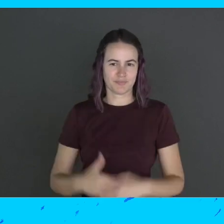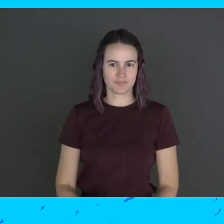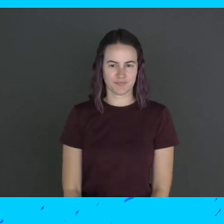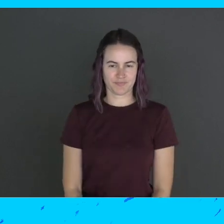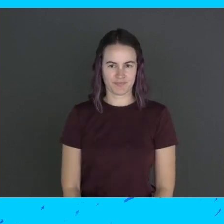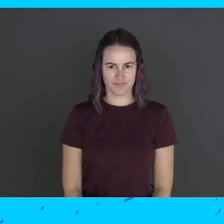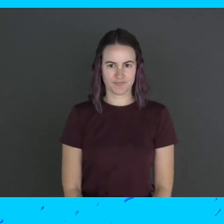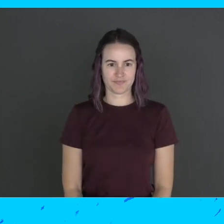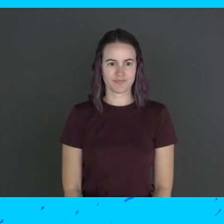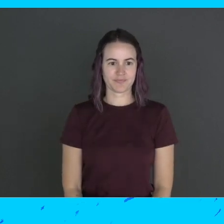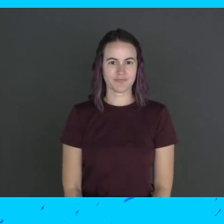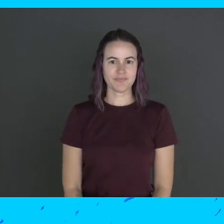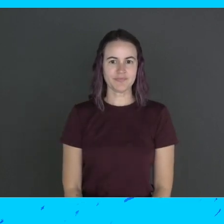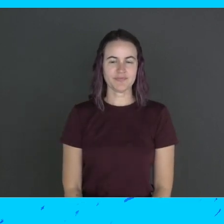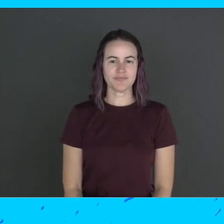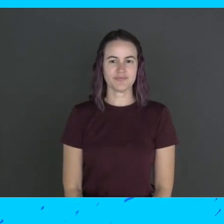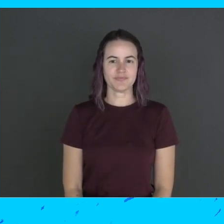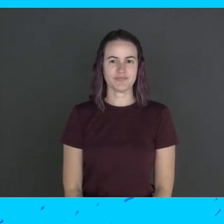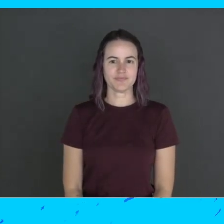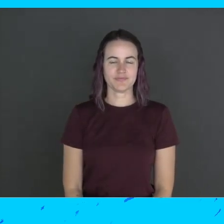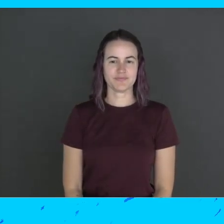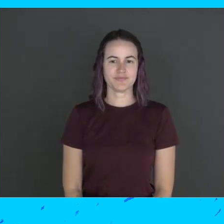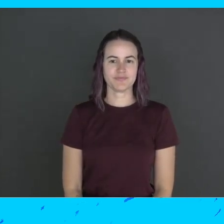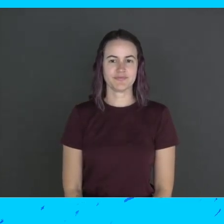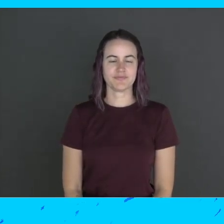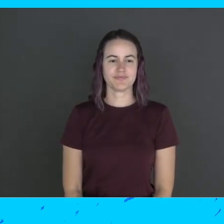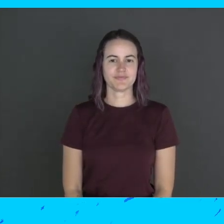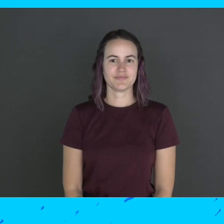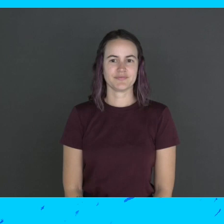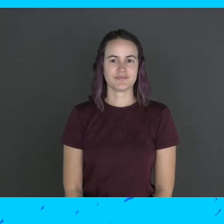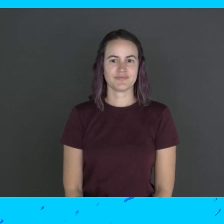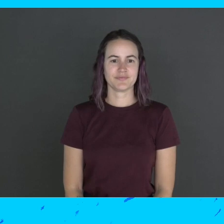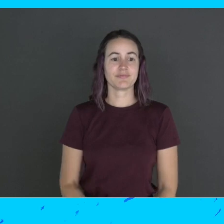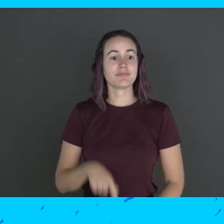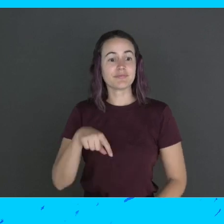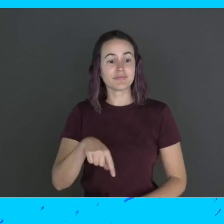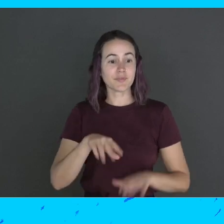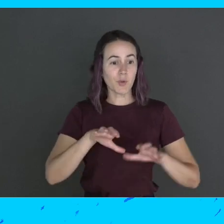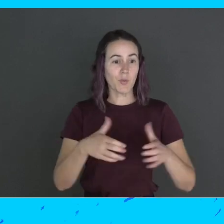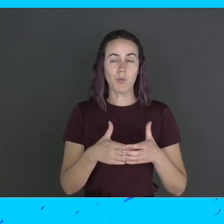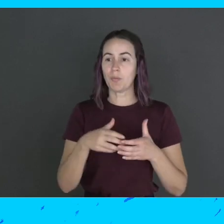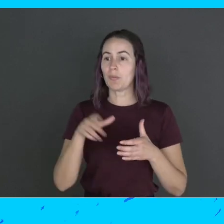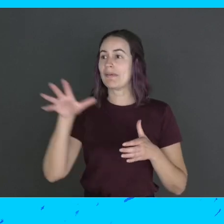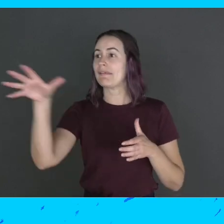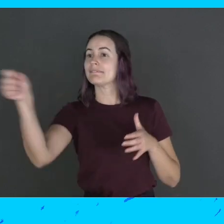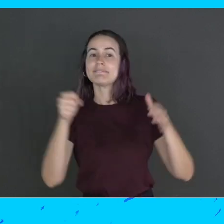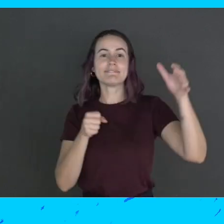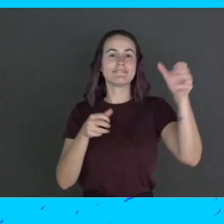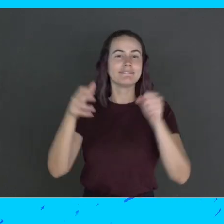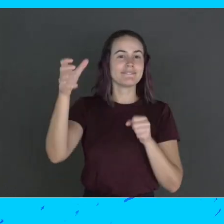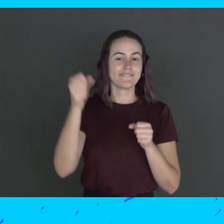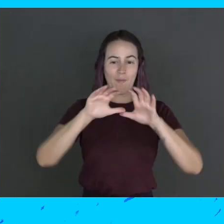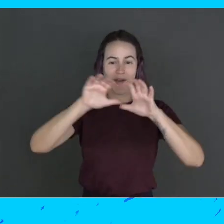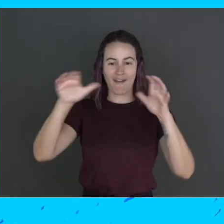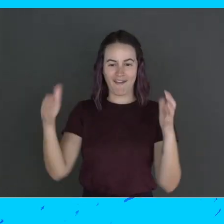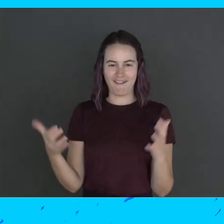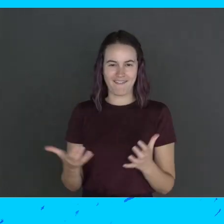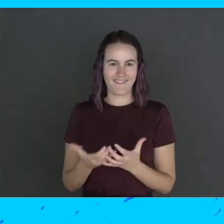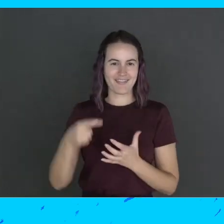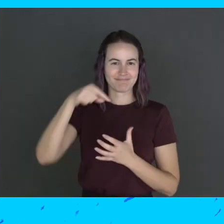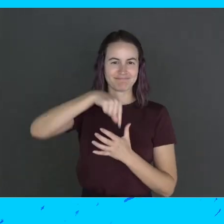pour avoir des résultats positifs dans les programmes et politiques nationalement